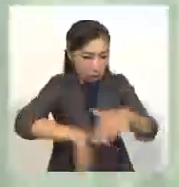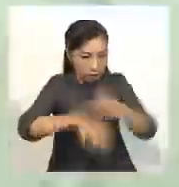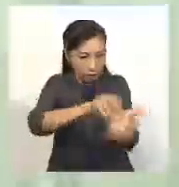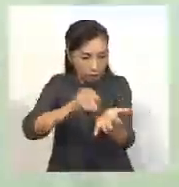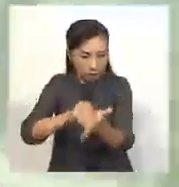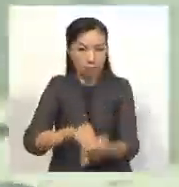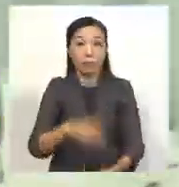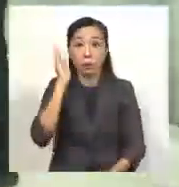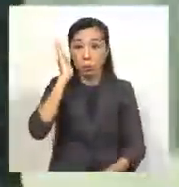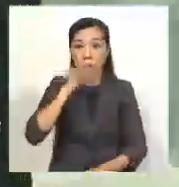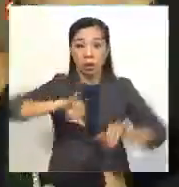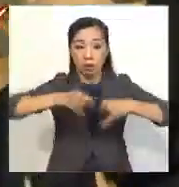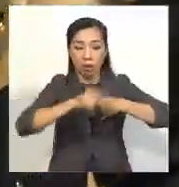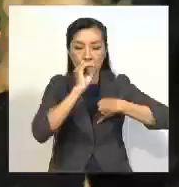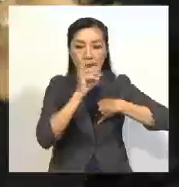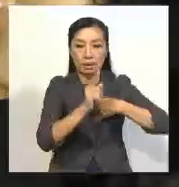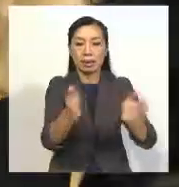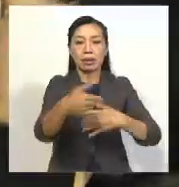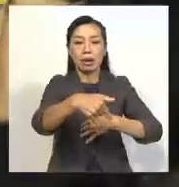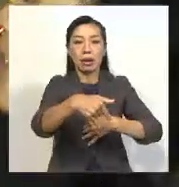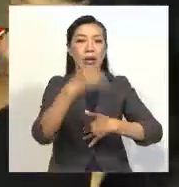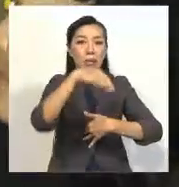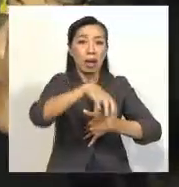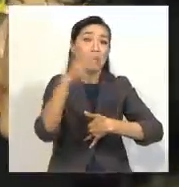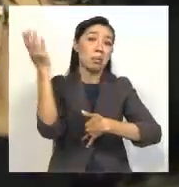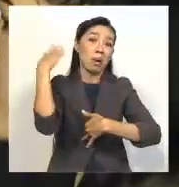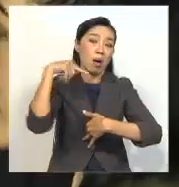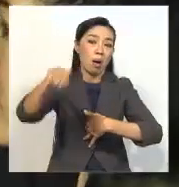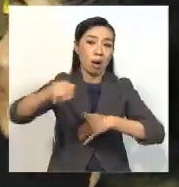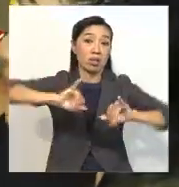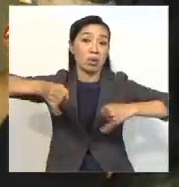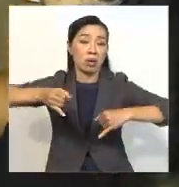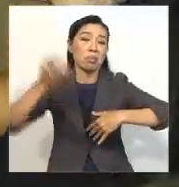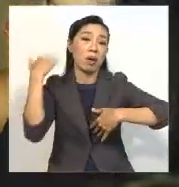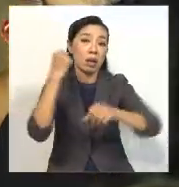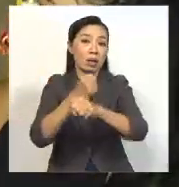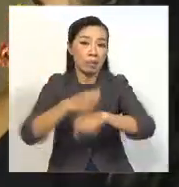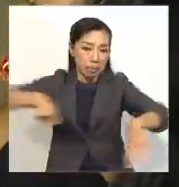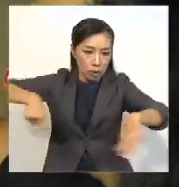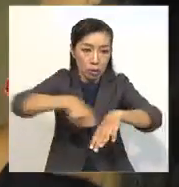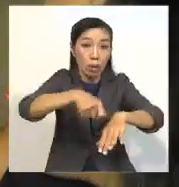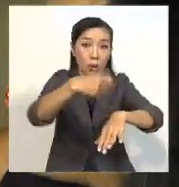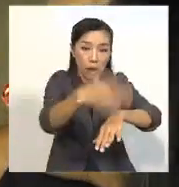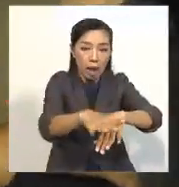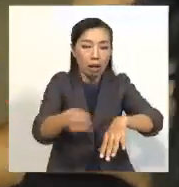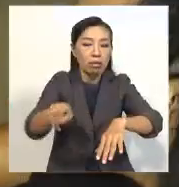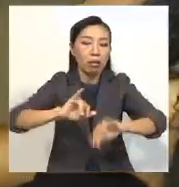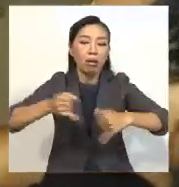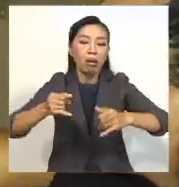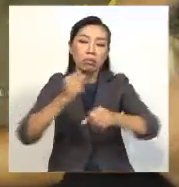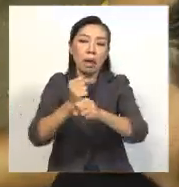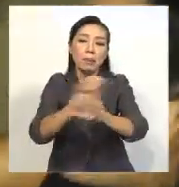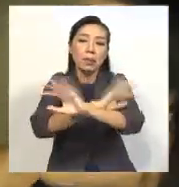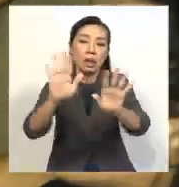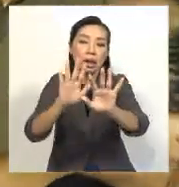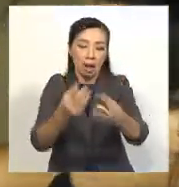ว่าได้เช่าสถานที่แห่งนี้มาจากเจ้าของเดิมที่เปิดเป็นโต๊ะสนุกและก็ปล่อยเช่าอีกทอดหนึ่งส่วนตัว